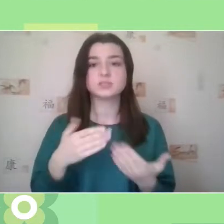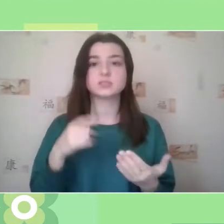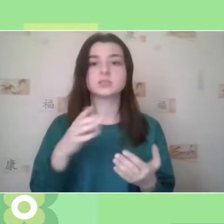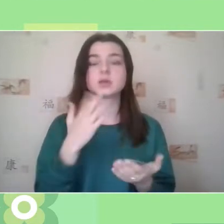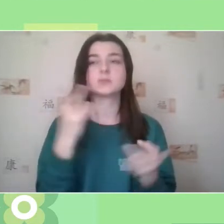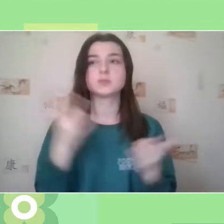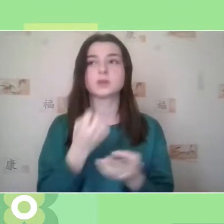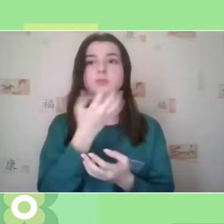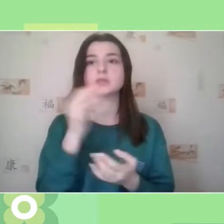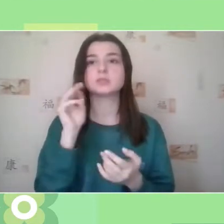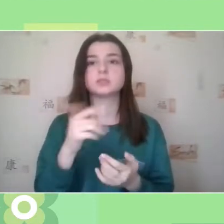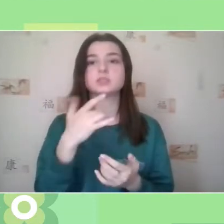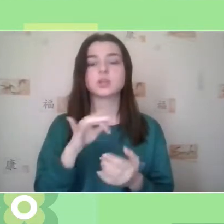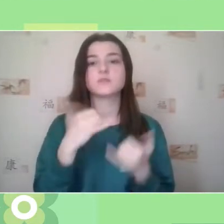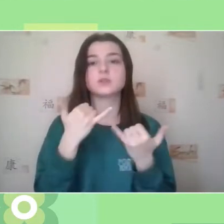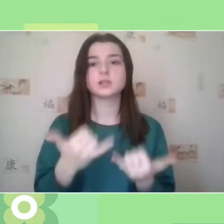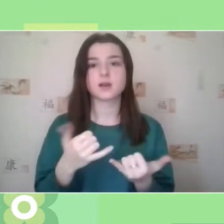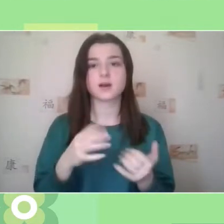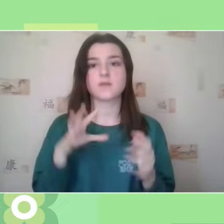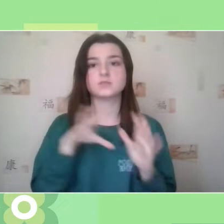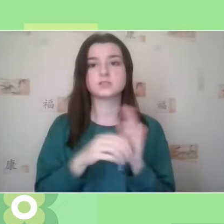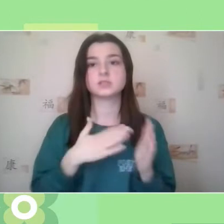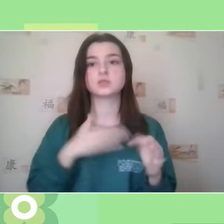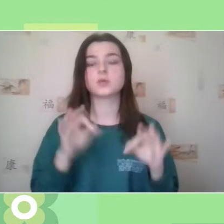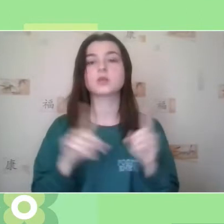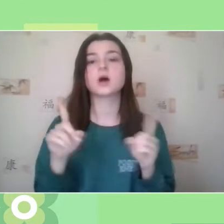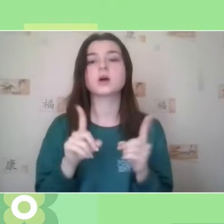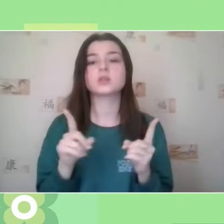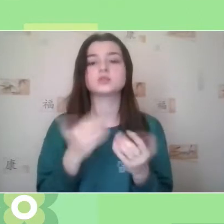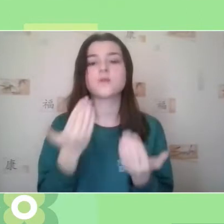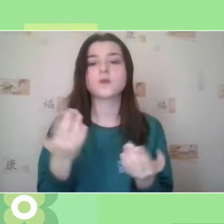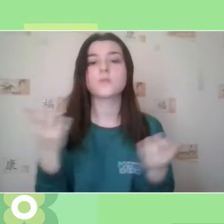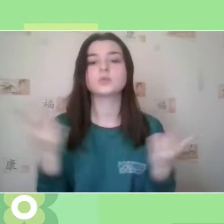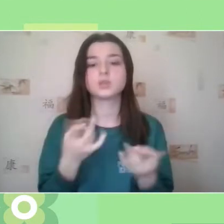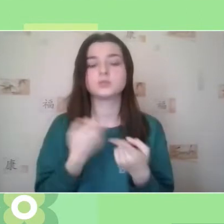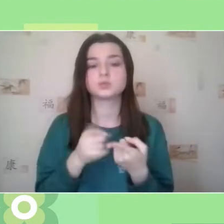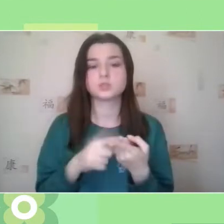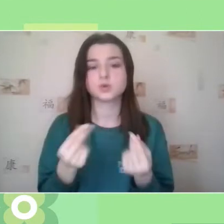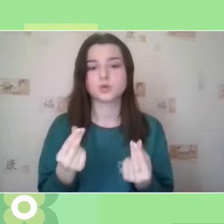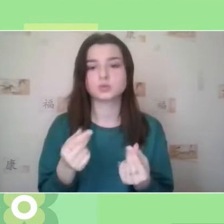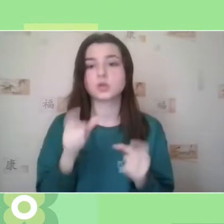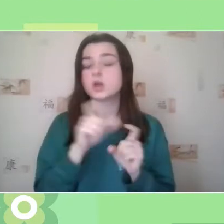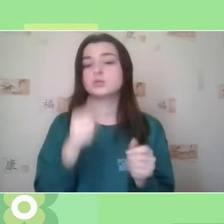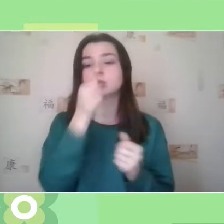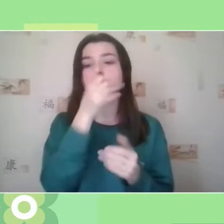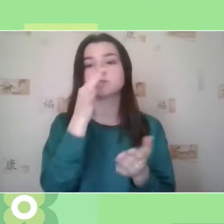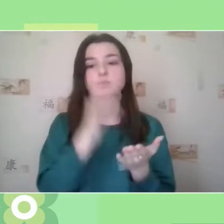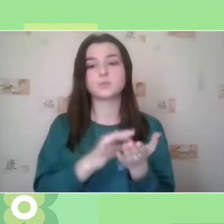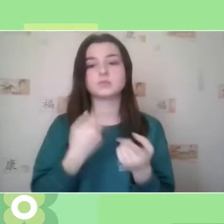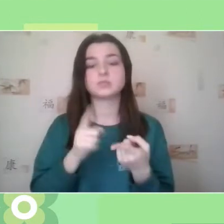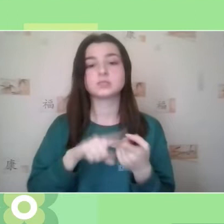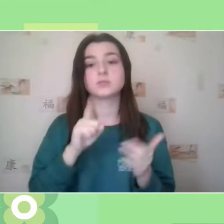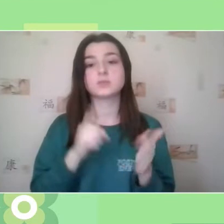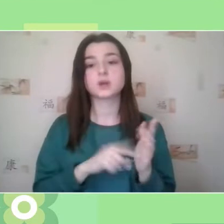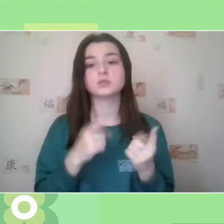тисяч гривень на втілення нашого проєкту. Окей, а на що саме конкретно вам потрібні ці гроші? люди не можуть відповісти на це питання, тому що їм